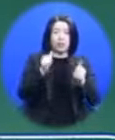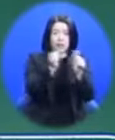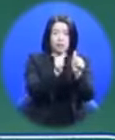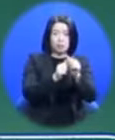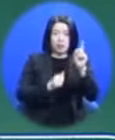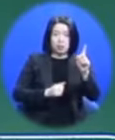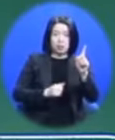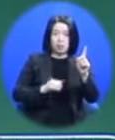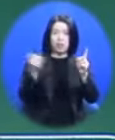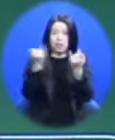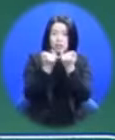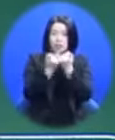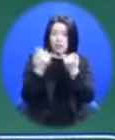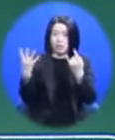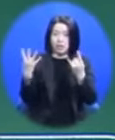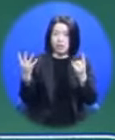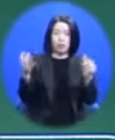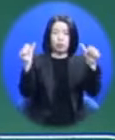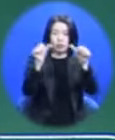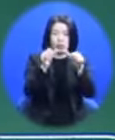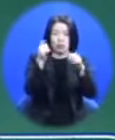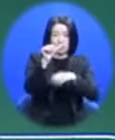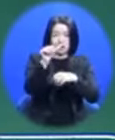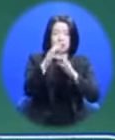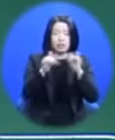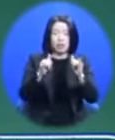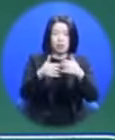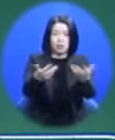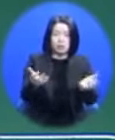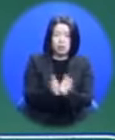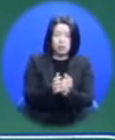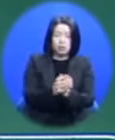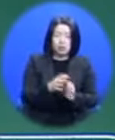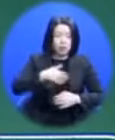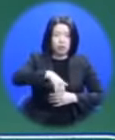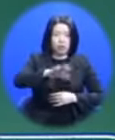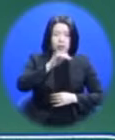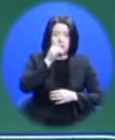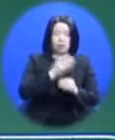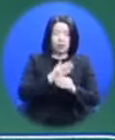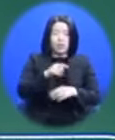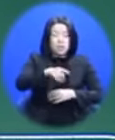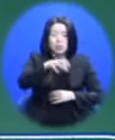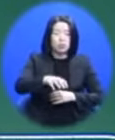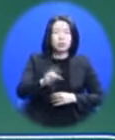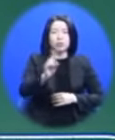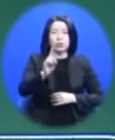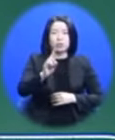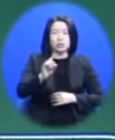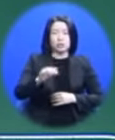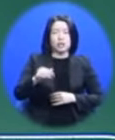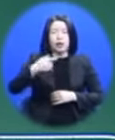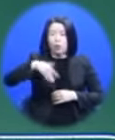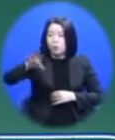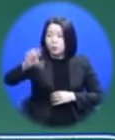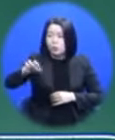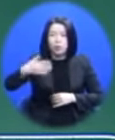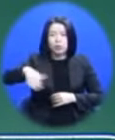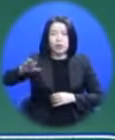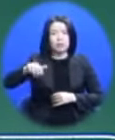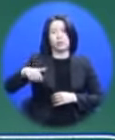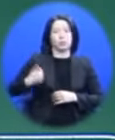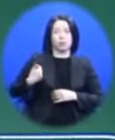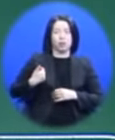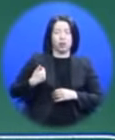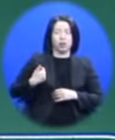그렇게 데리고 말도 안 통하는 사람들하고 가는데 도대체 여기가 어딘지 어디로 가는지 알 수가 없는